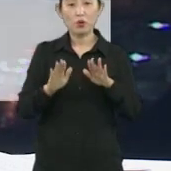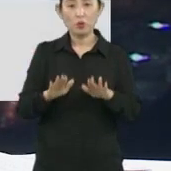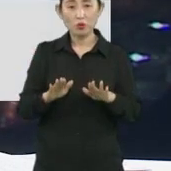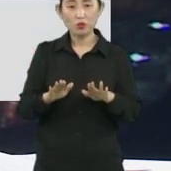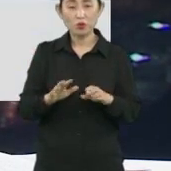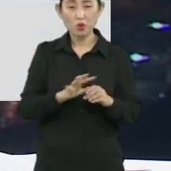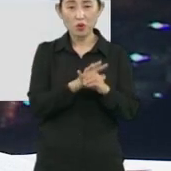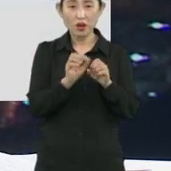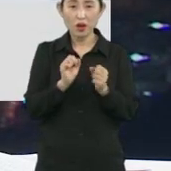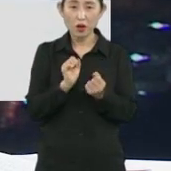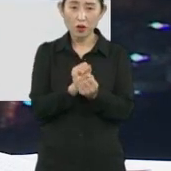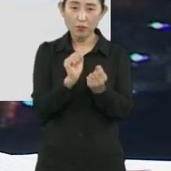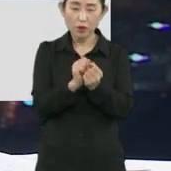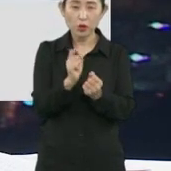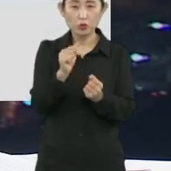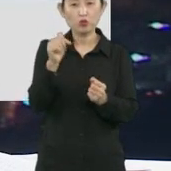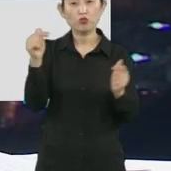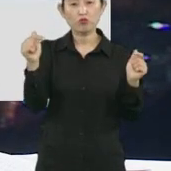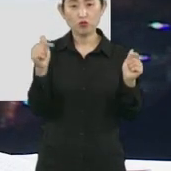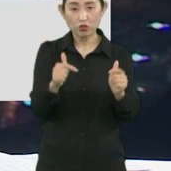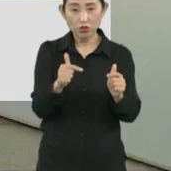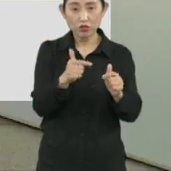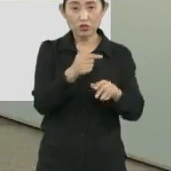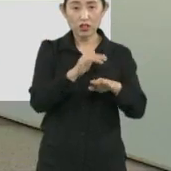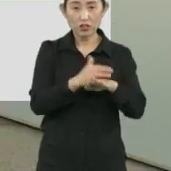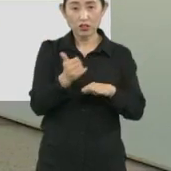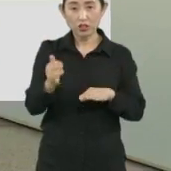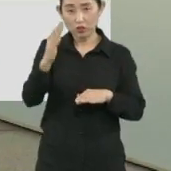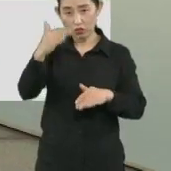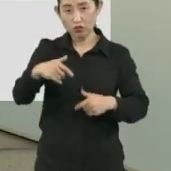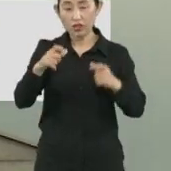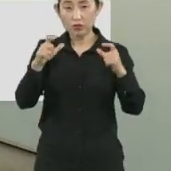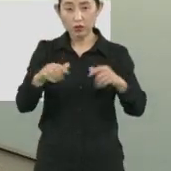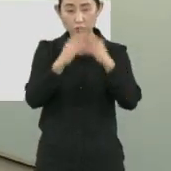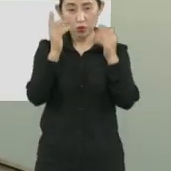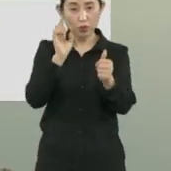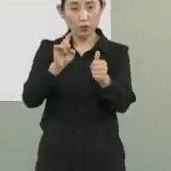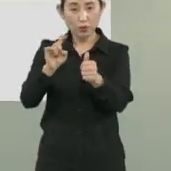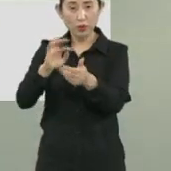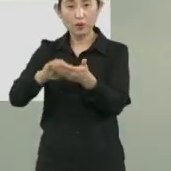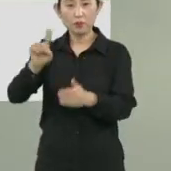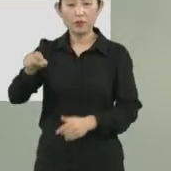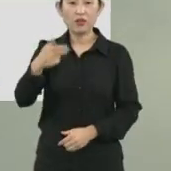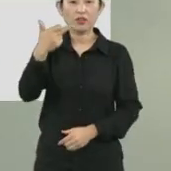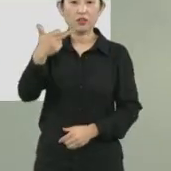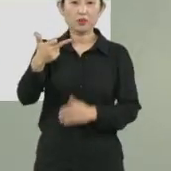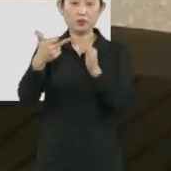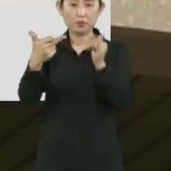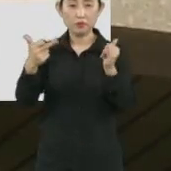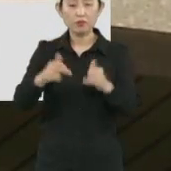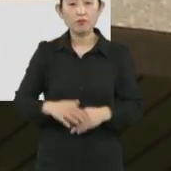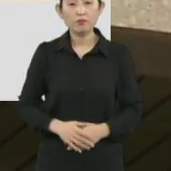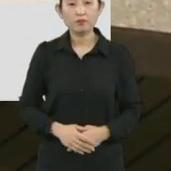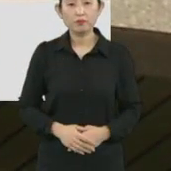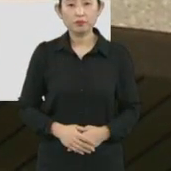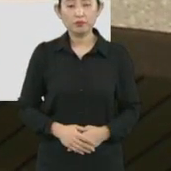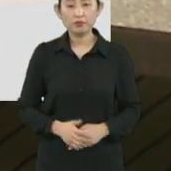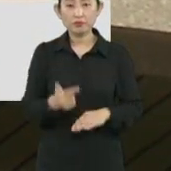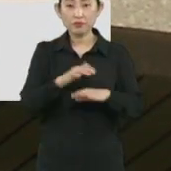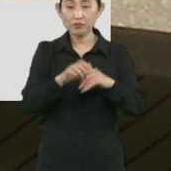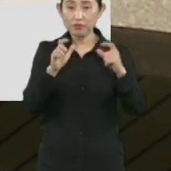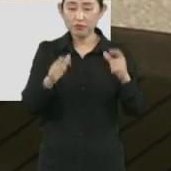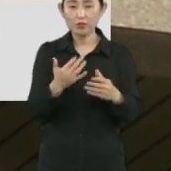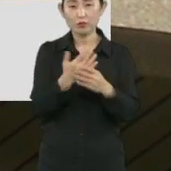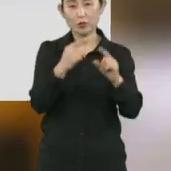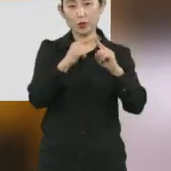주말을 앞두고 확산세가 소폭 증가하며 대전과 세종, 충남에서 모두 117명이 추가 확진됐습니다.